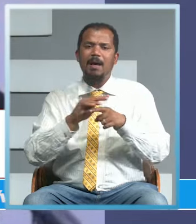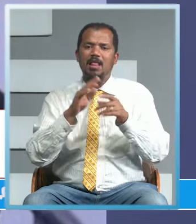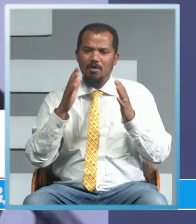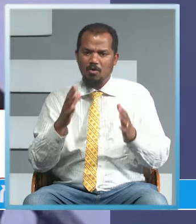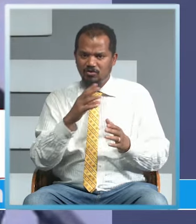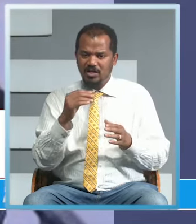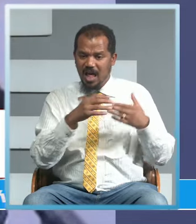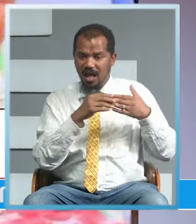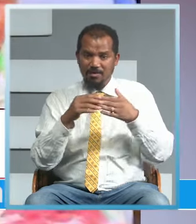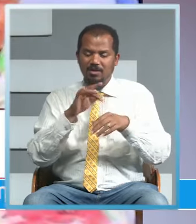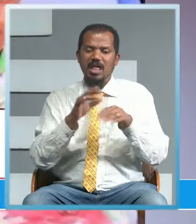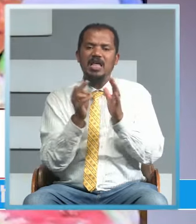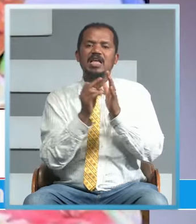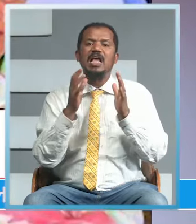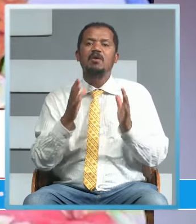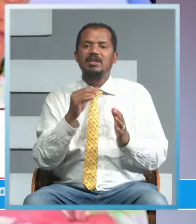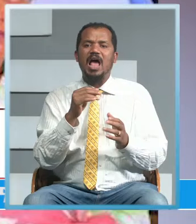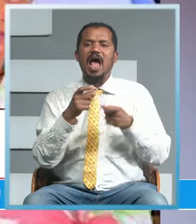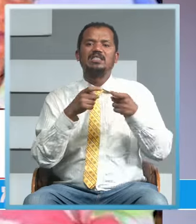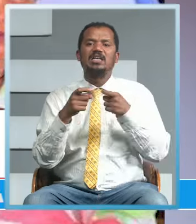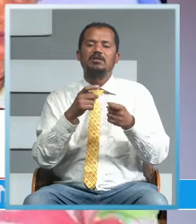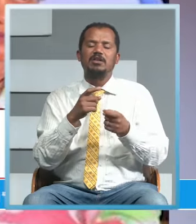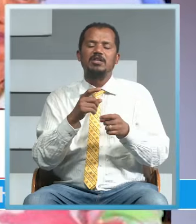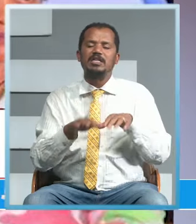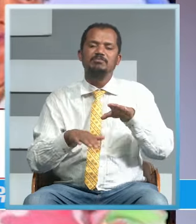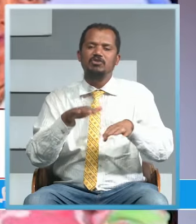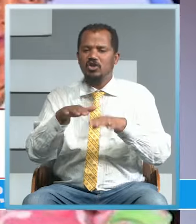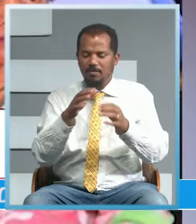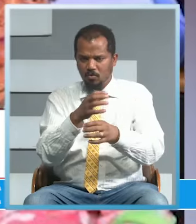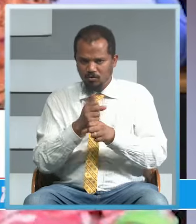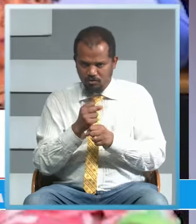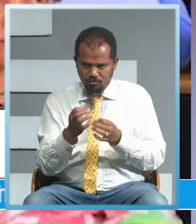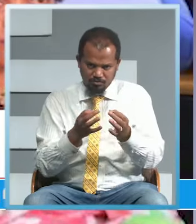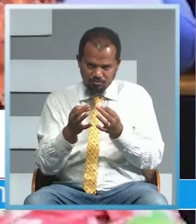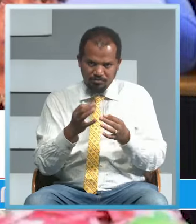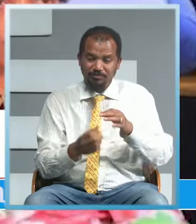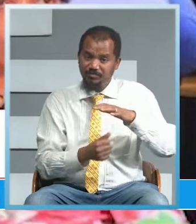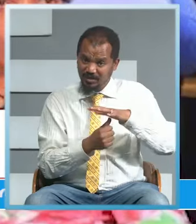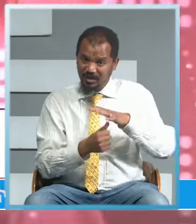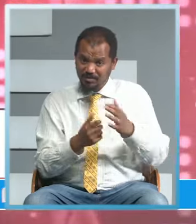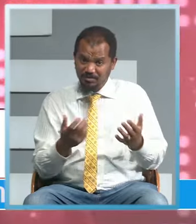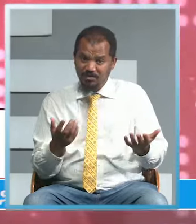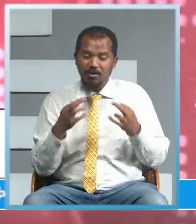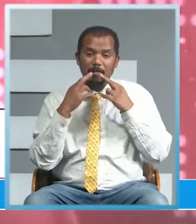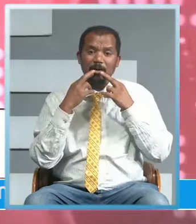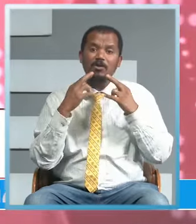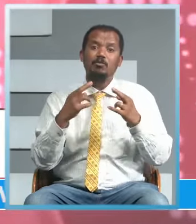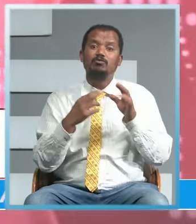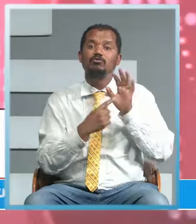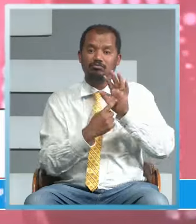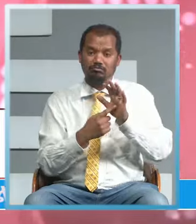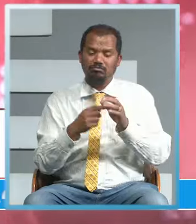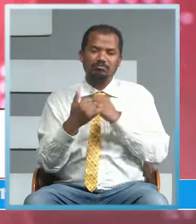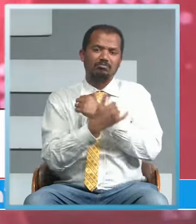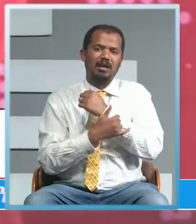በ1640 ባለሙያዎችና አመራሮች ላይ ህጋዊና አስተዳደራዊ እርምጃ መወሰዱንም ገልጸዋል። ርዕሰ መስተዳደሩ